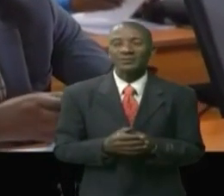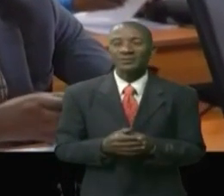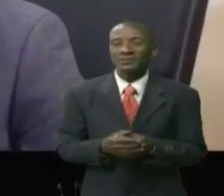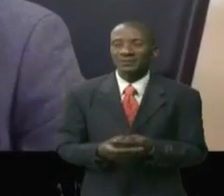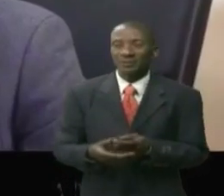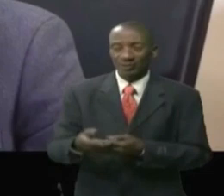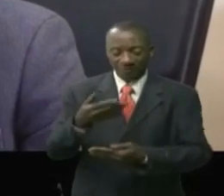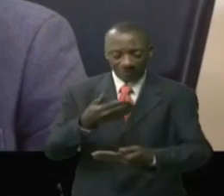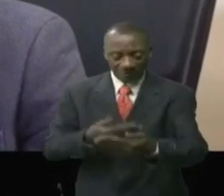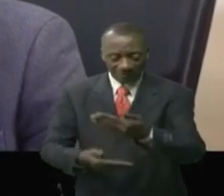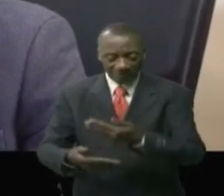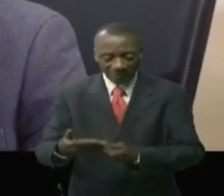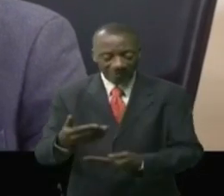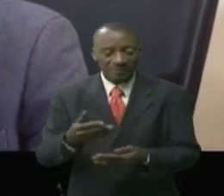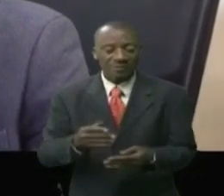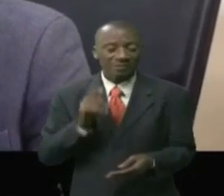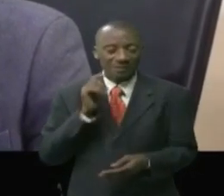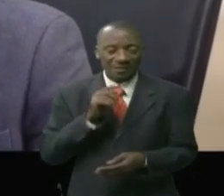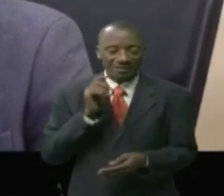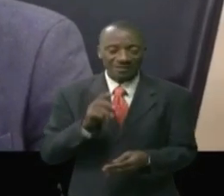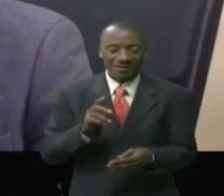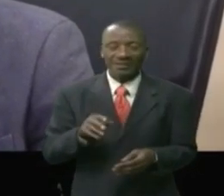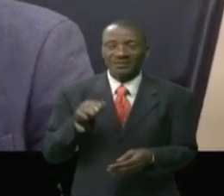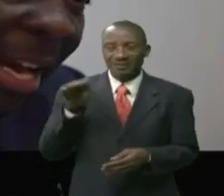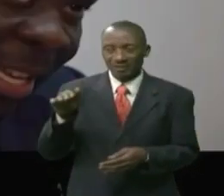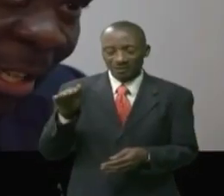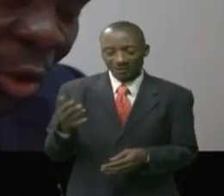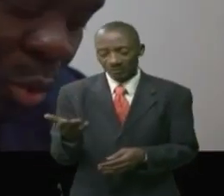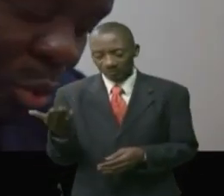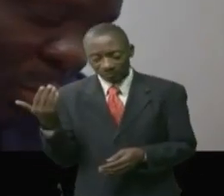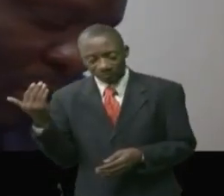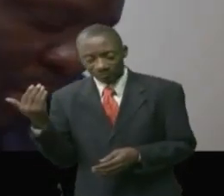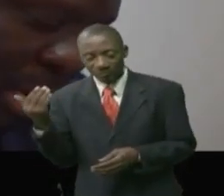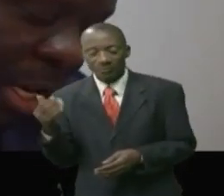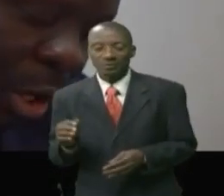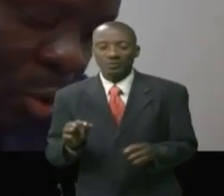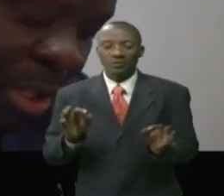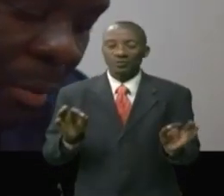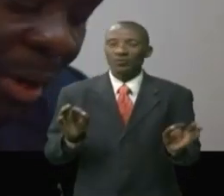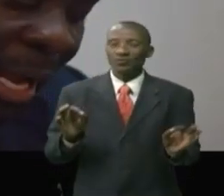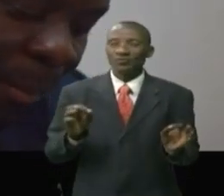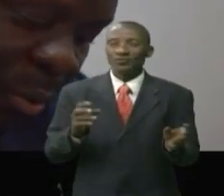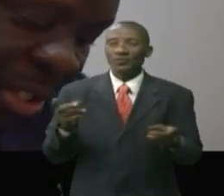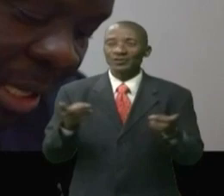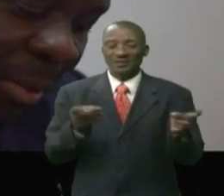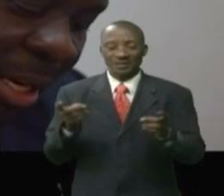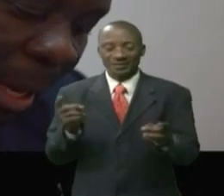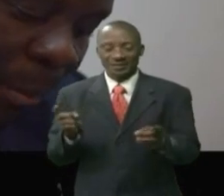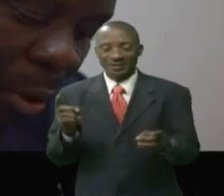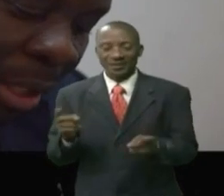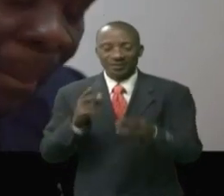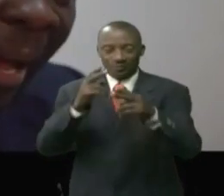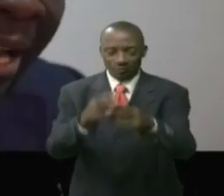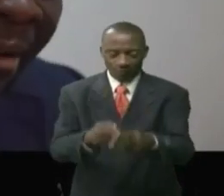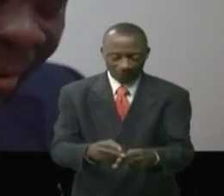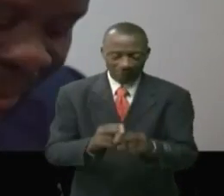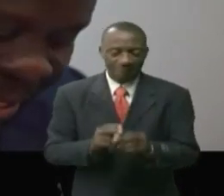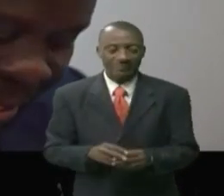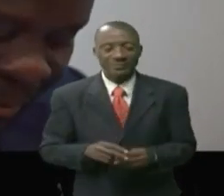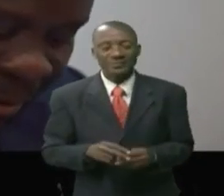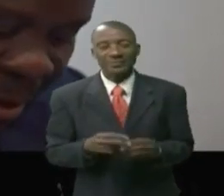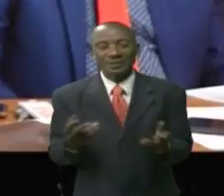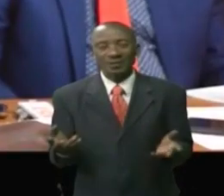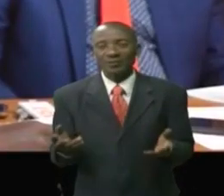a solliciter l'appui financier du gouvernement pour la mise à jour de la cartographie de la République démocratique du